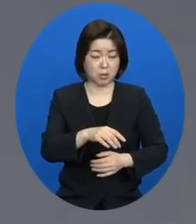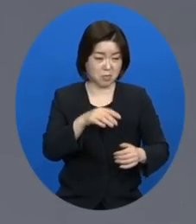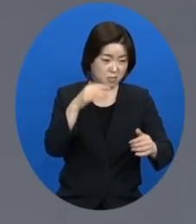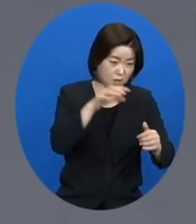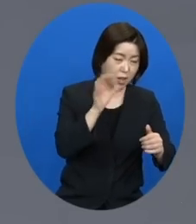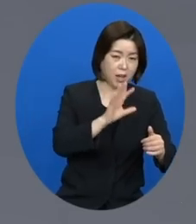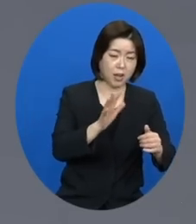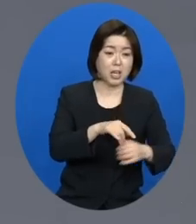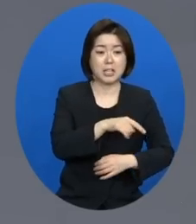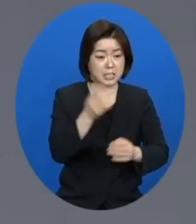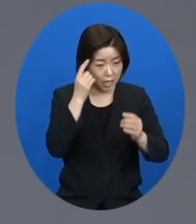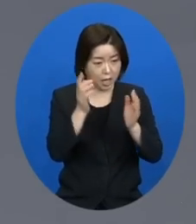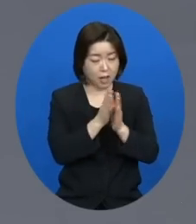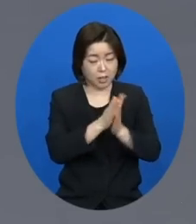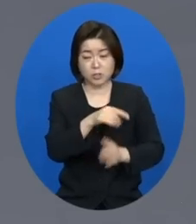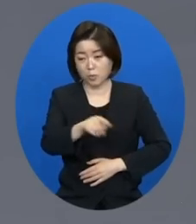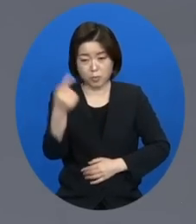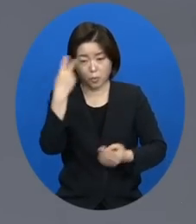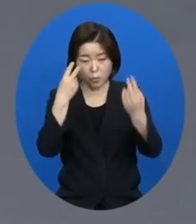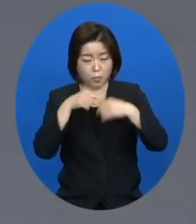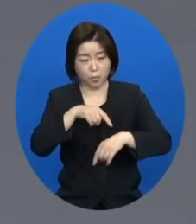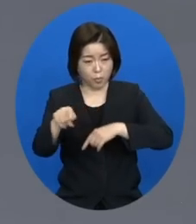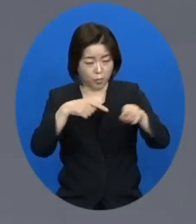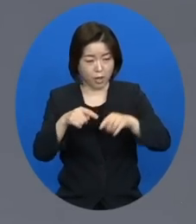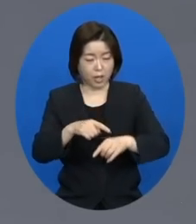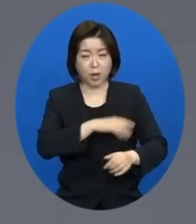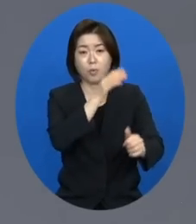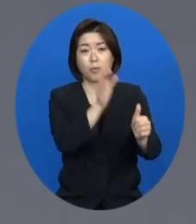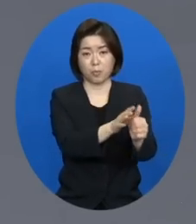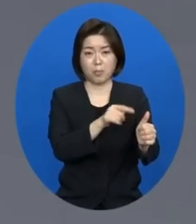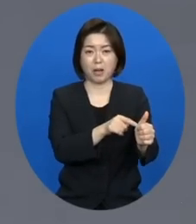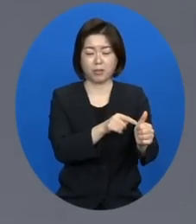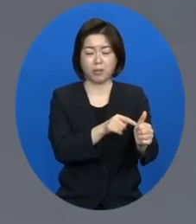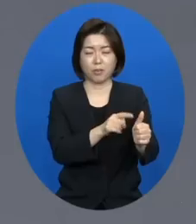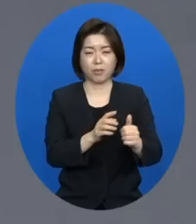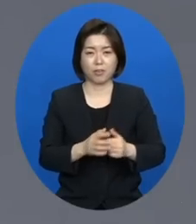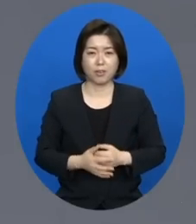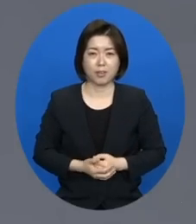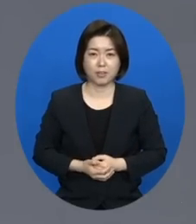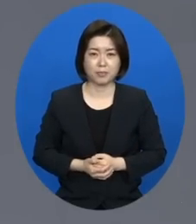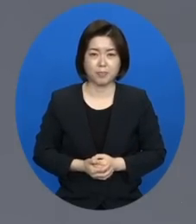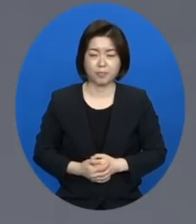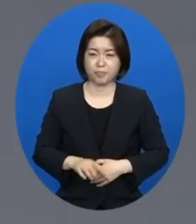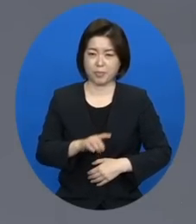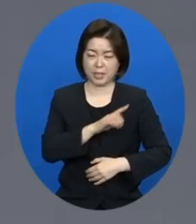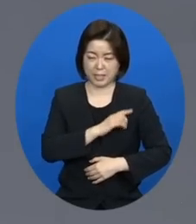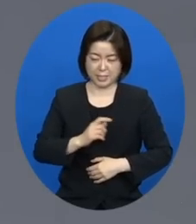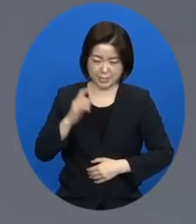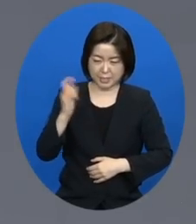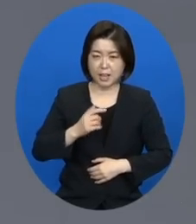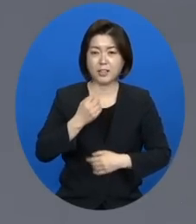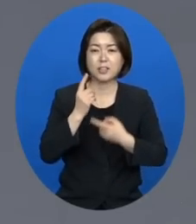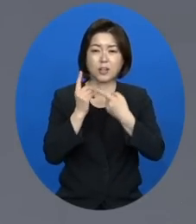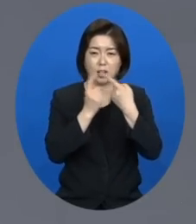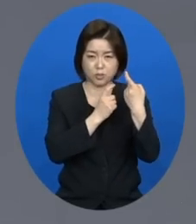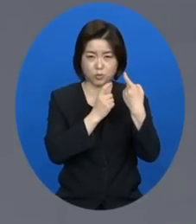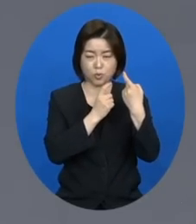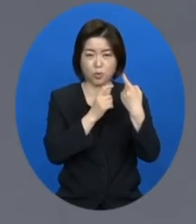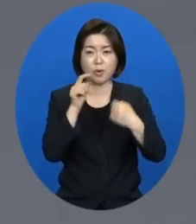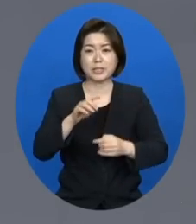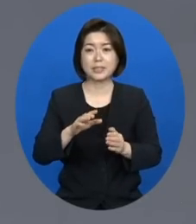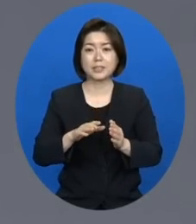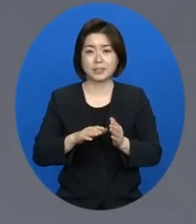돌봐라. 그에게 또한 매니저 역할을 주게 됩니다. 가장 강력한 유혹 바로